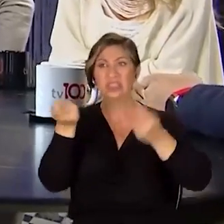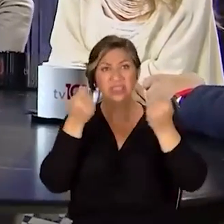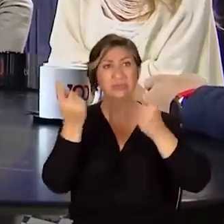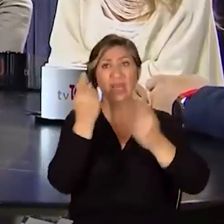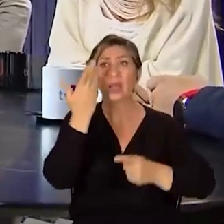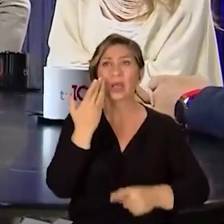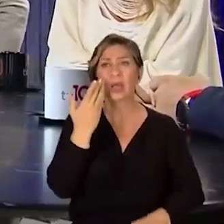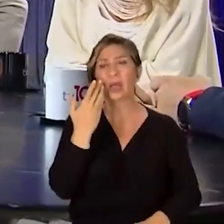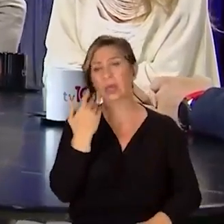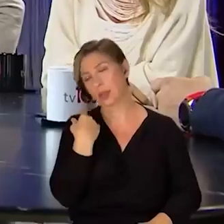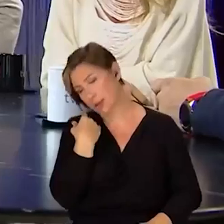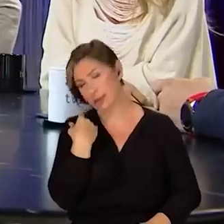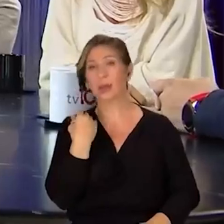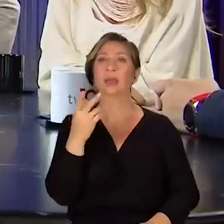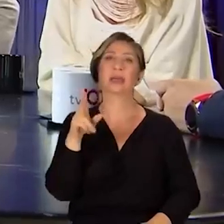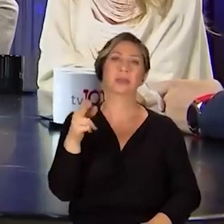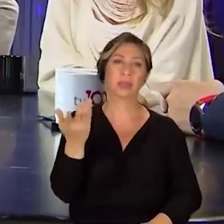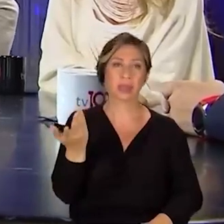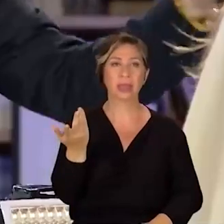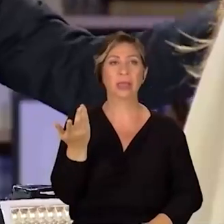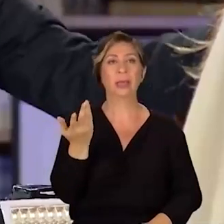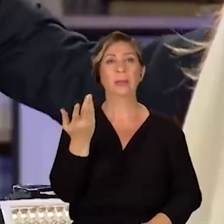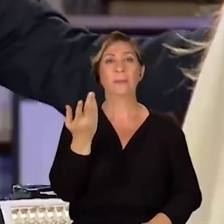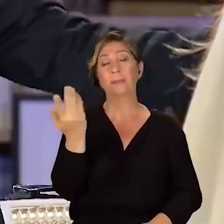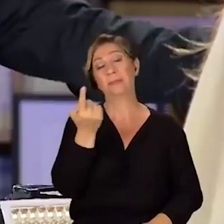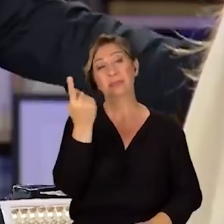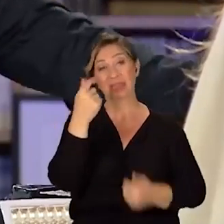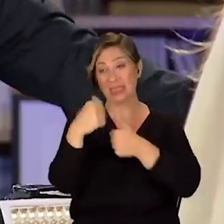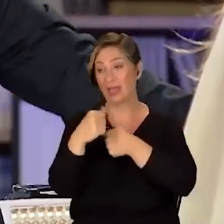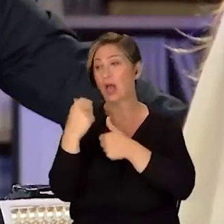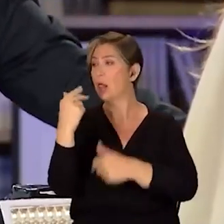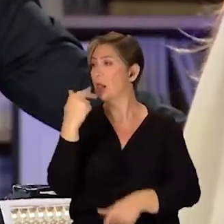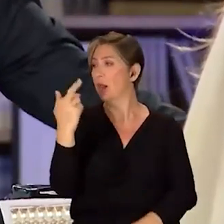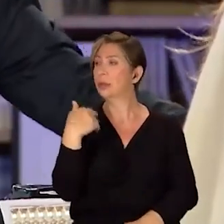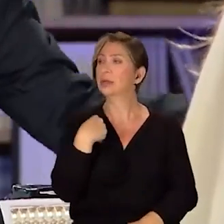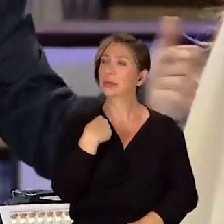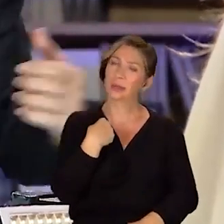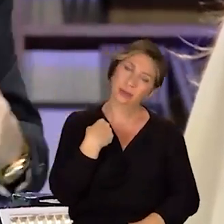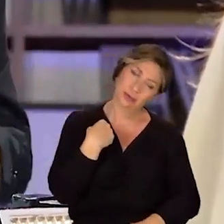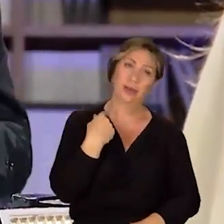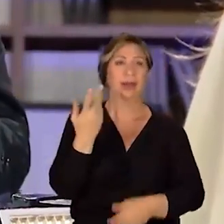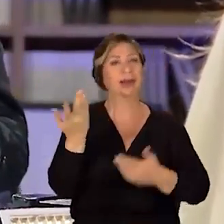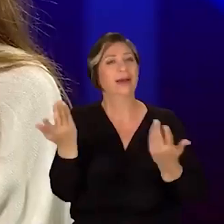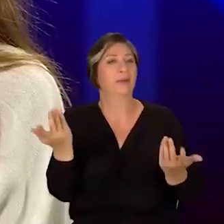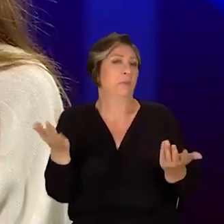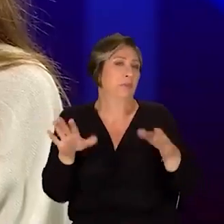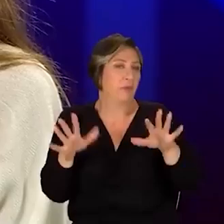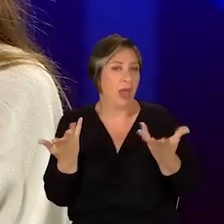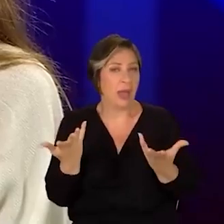şey izlerken sızmak. Birisi mesela karın konuşurken sızmak, ondan sonra ya